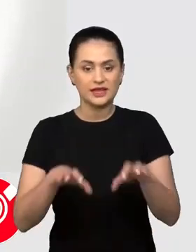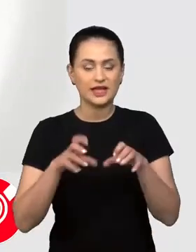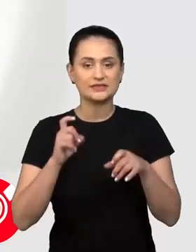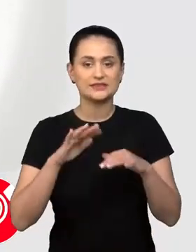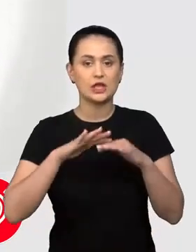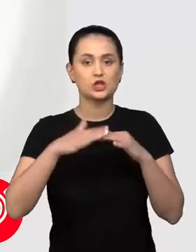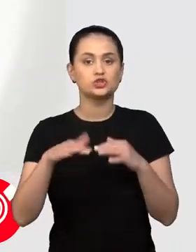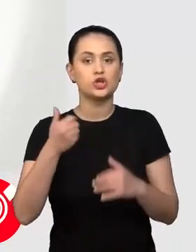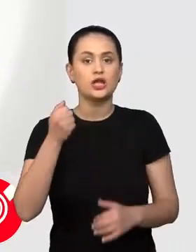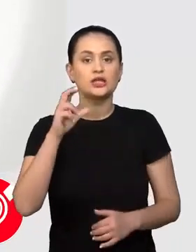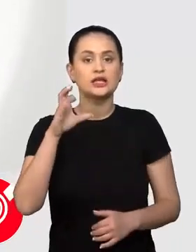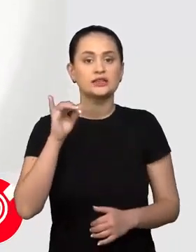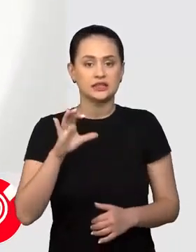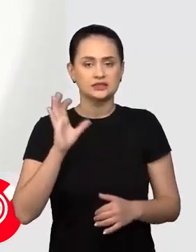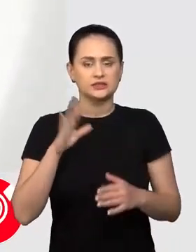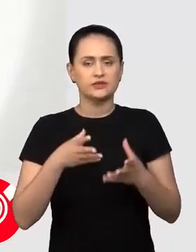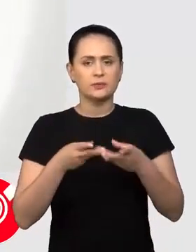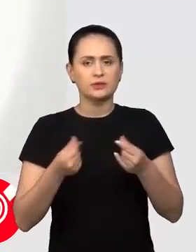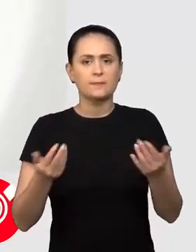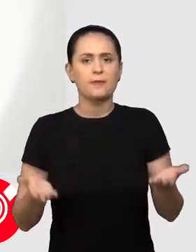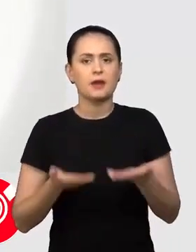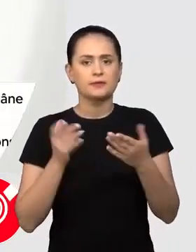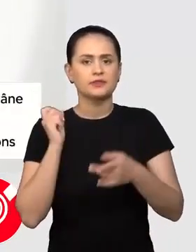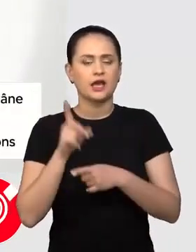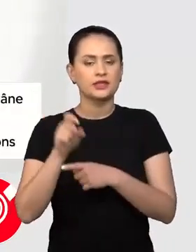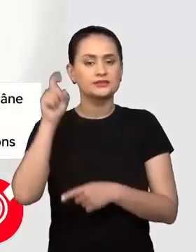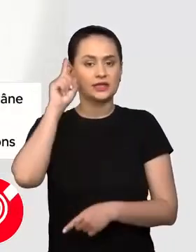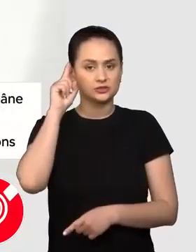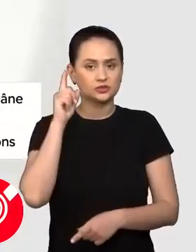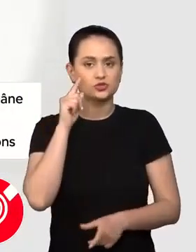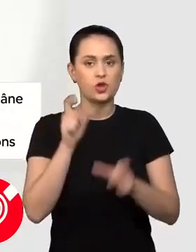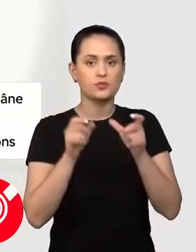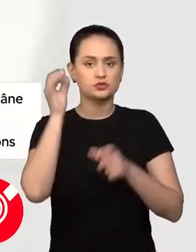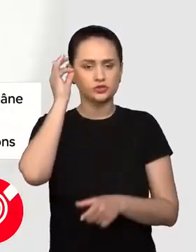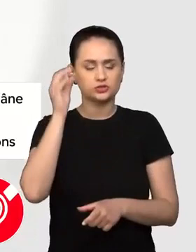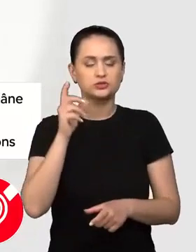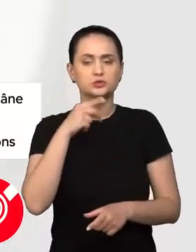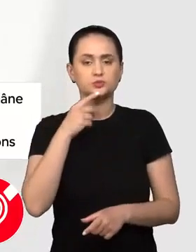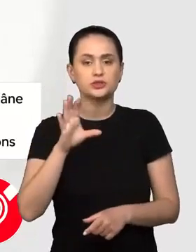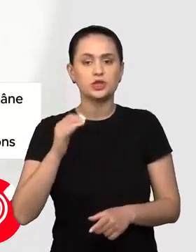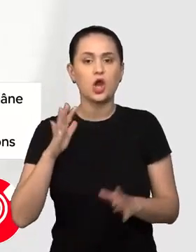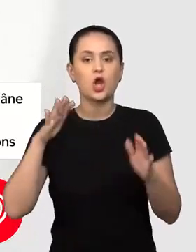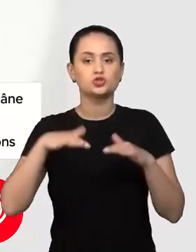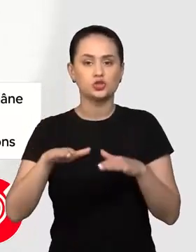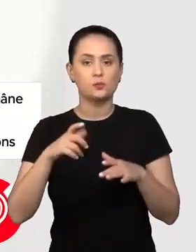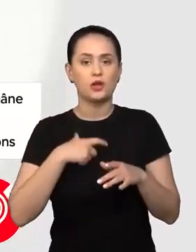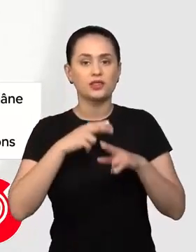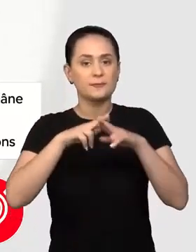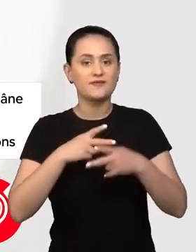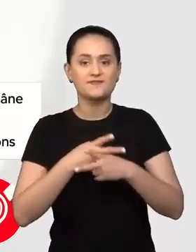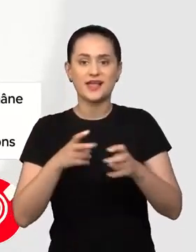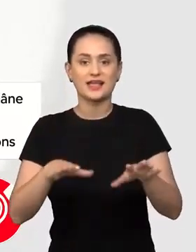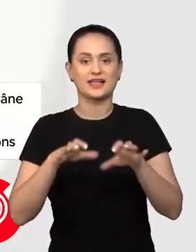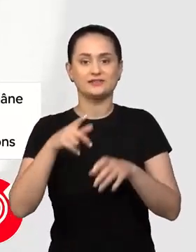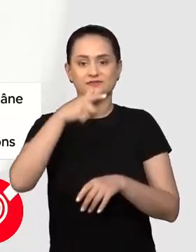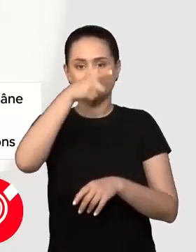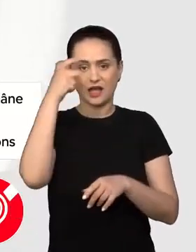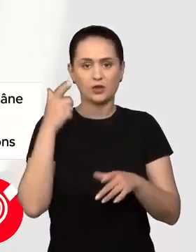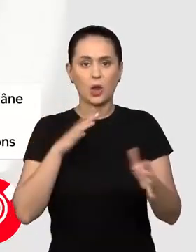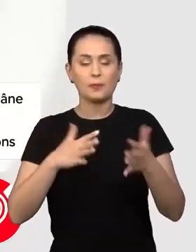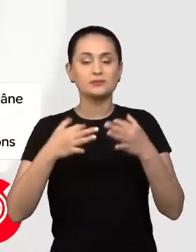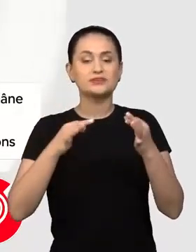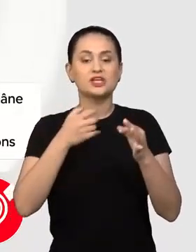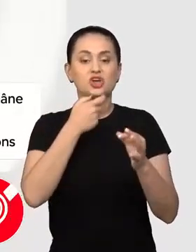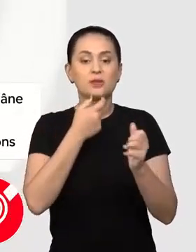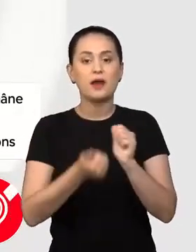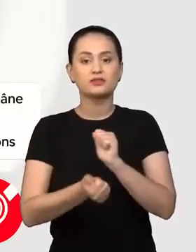Gheața din Oceanul Arctic se va topi mult mai repede decât se estimează. Oamenii de știință spun că oceanul ar putea rămâne fără gheață vara, cu aproximativ 10